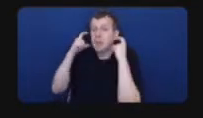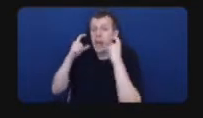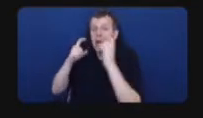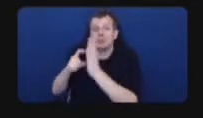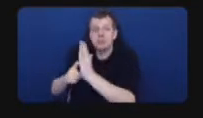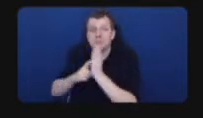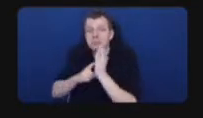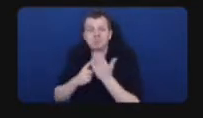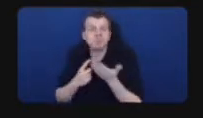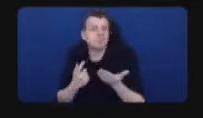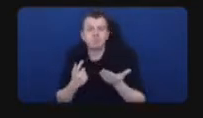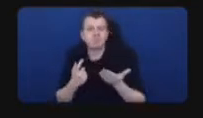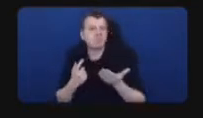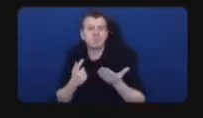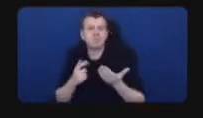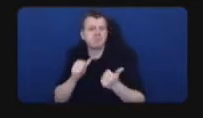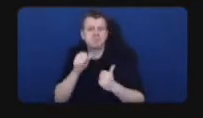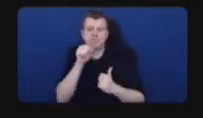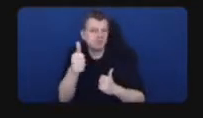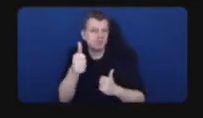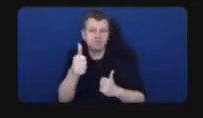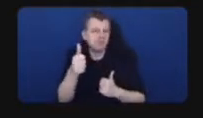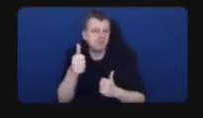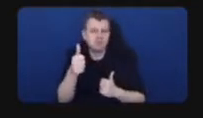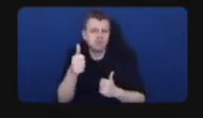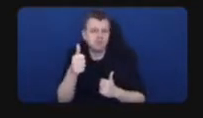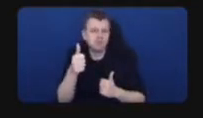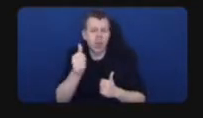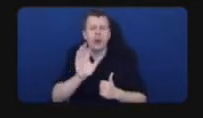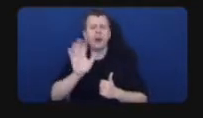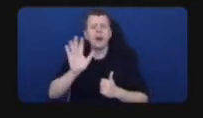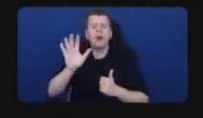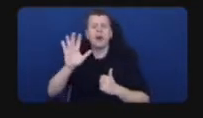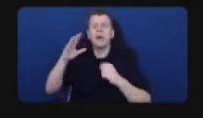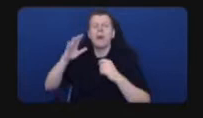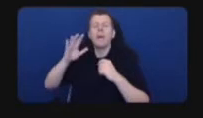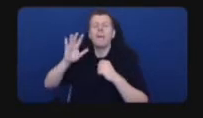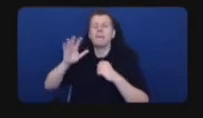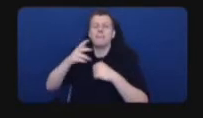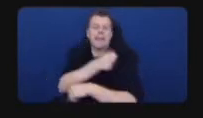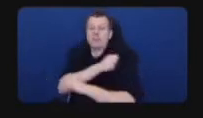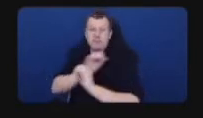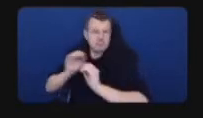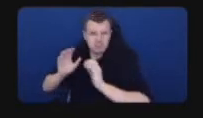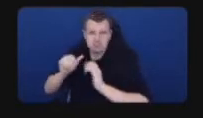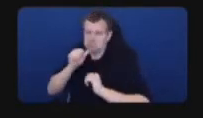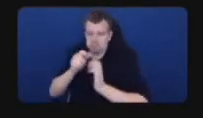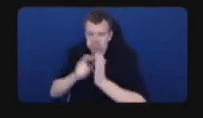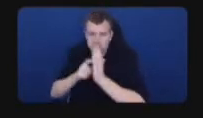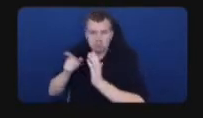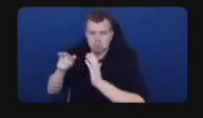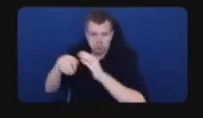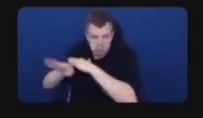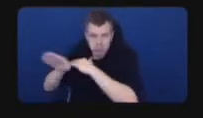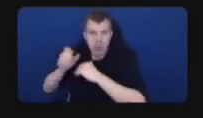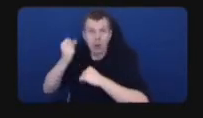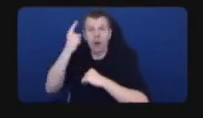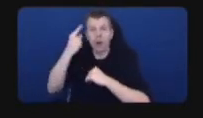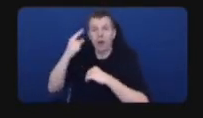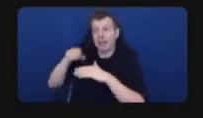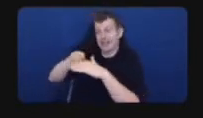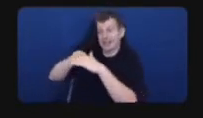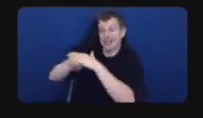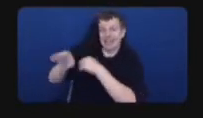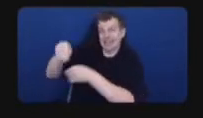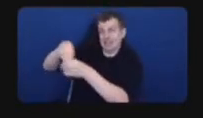那这样的话呢，是在如果是说是在室内堂吃的话，这个不需要是戴口